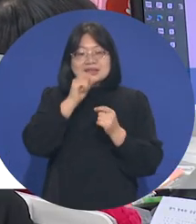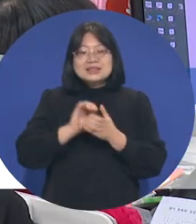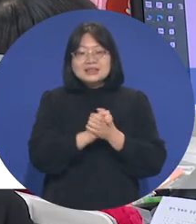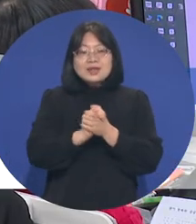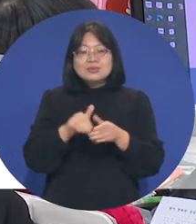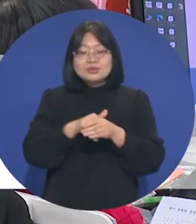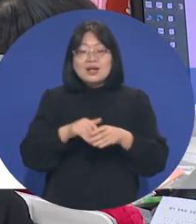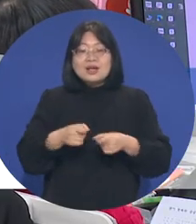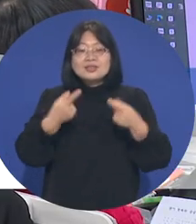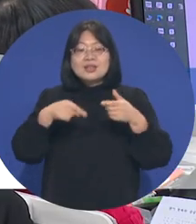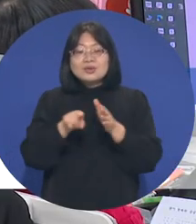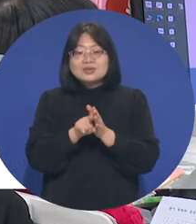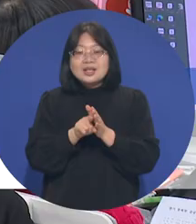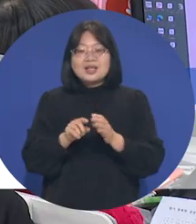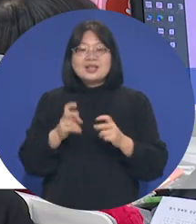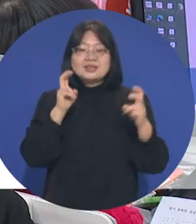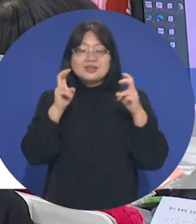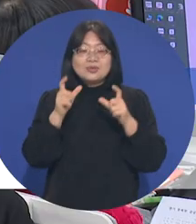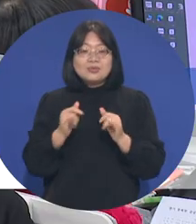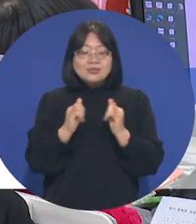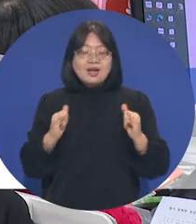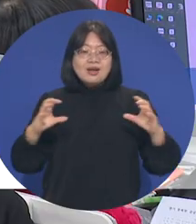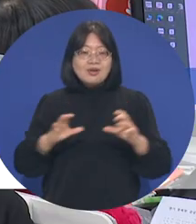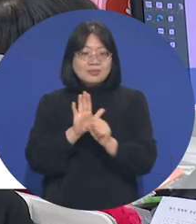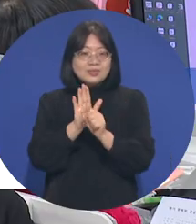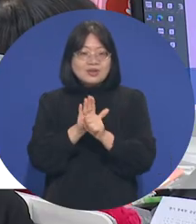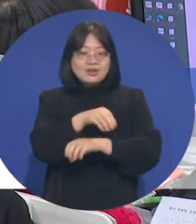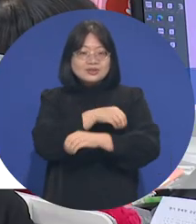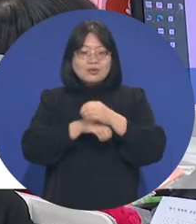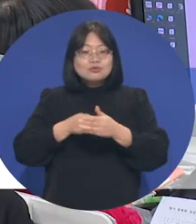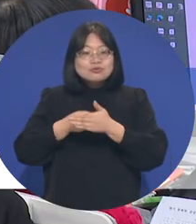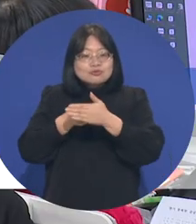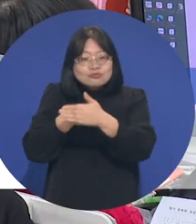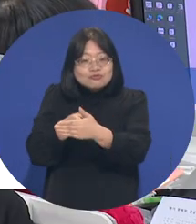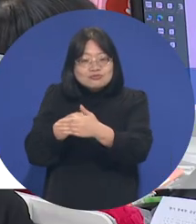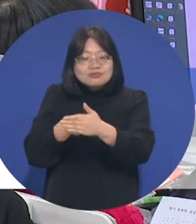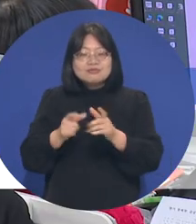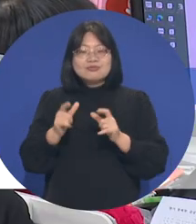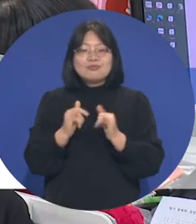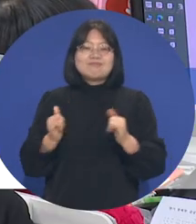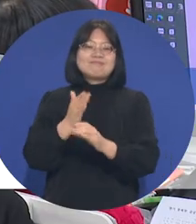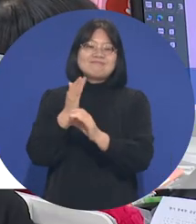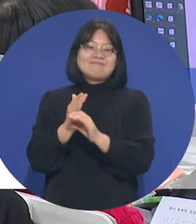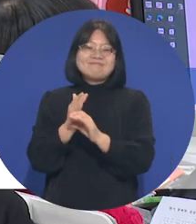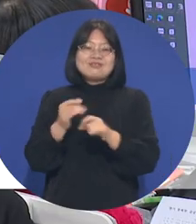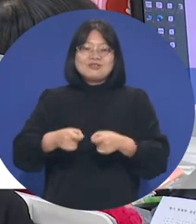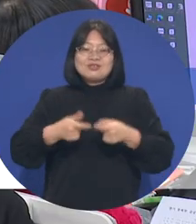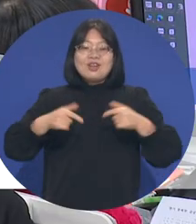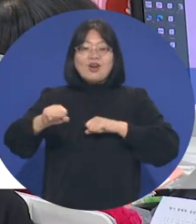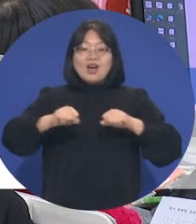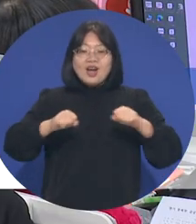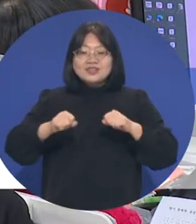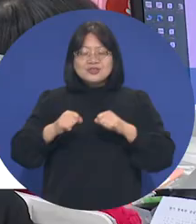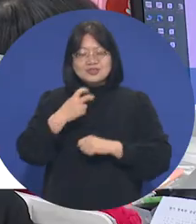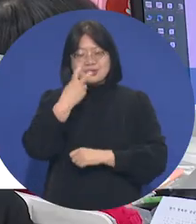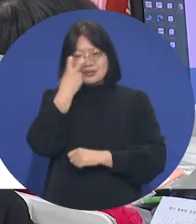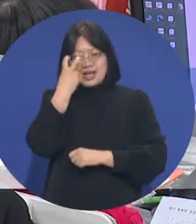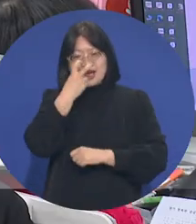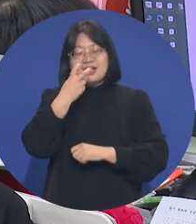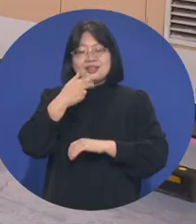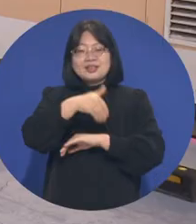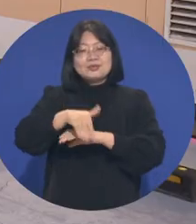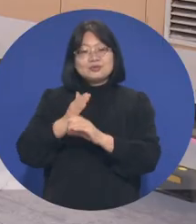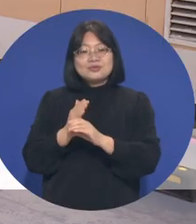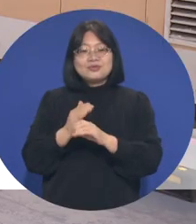운동 전개를 위해 기업 도민과의 협력을 통해 적극 추진할뿐 아니라 도민 중심의 확산 활동도 모색 중에